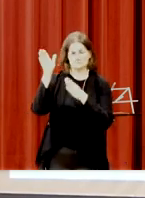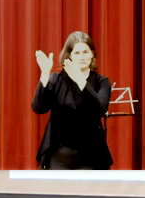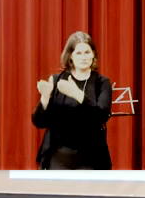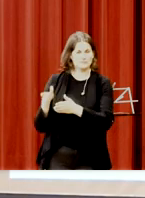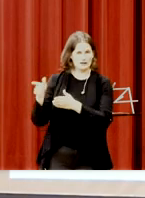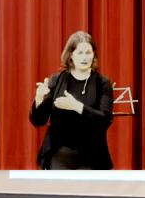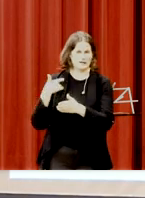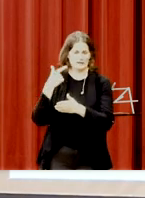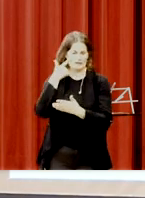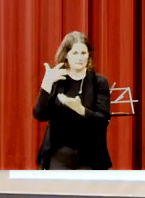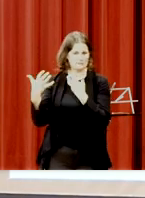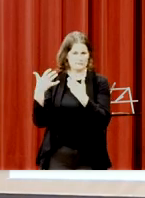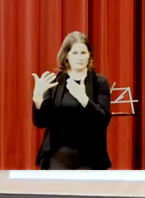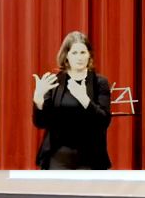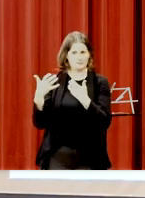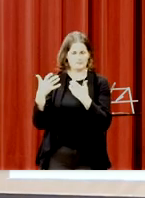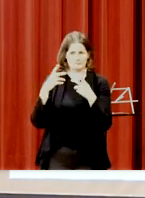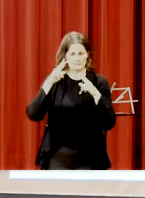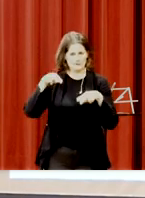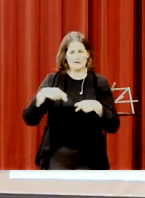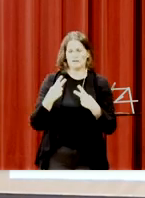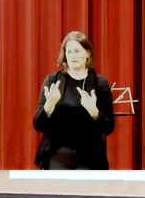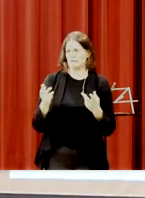ningú. Tant, molts, però més ningú.